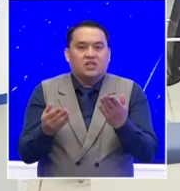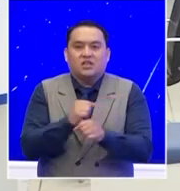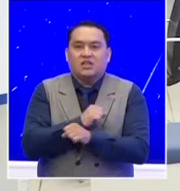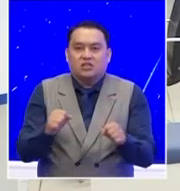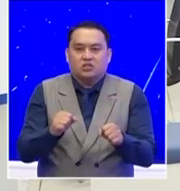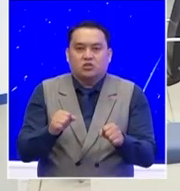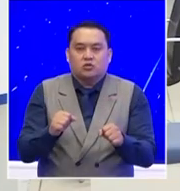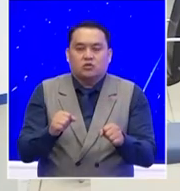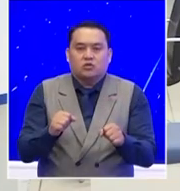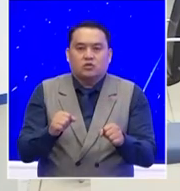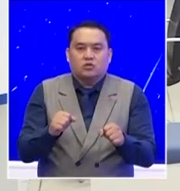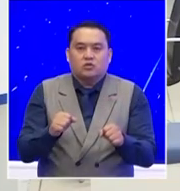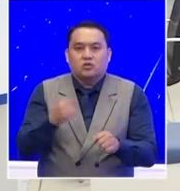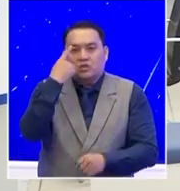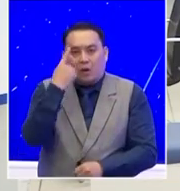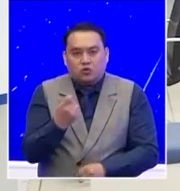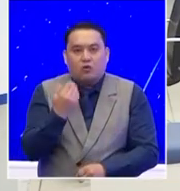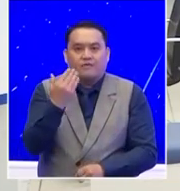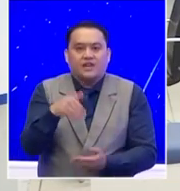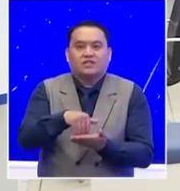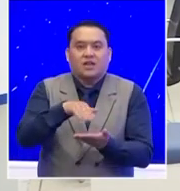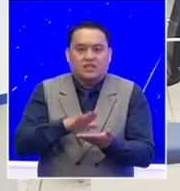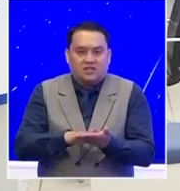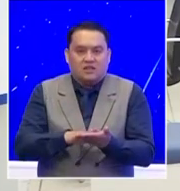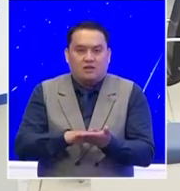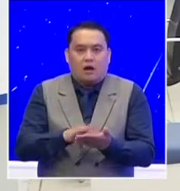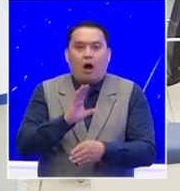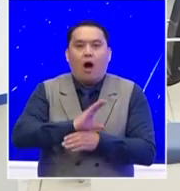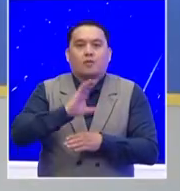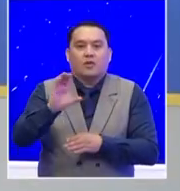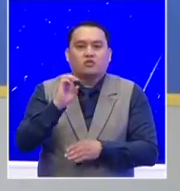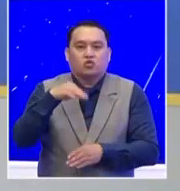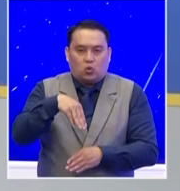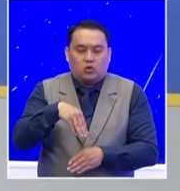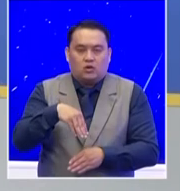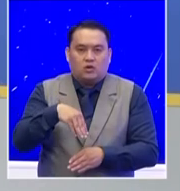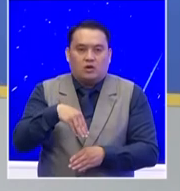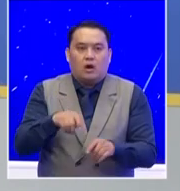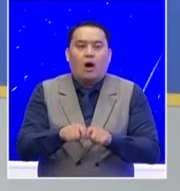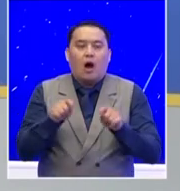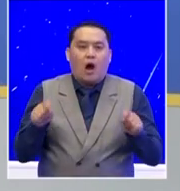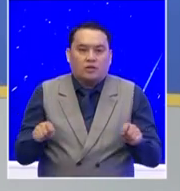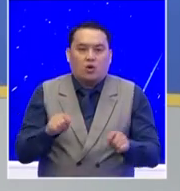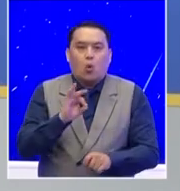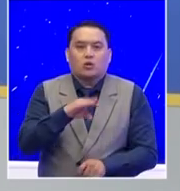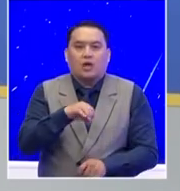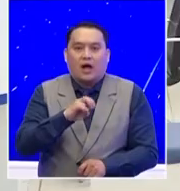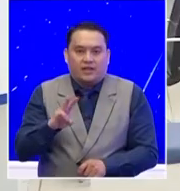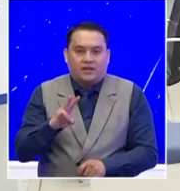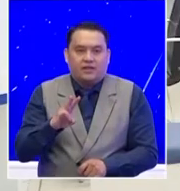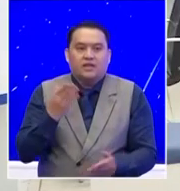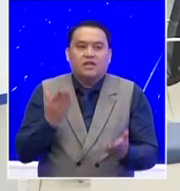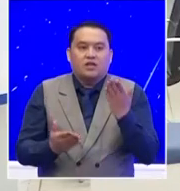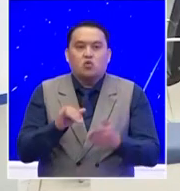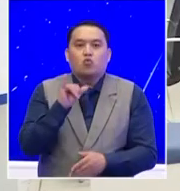Им приходит сообщение о том, что вы зарегистрированы, отправить счет. Можно открыть в онлайн-режиме, или у